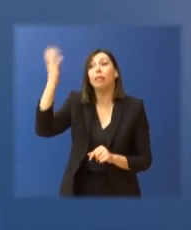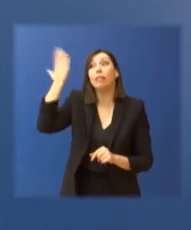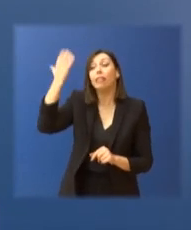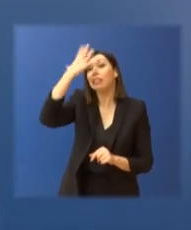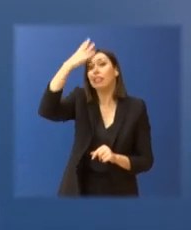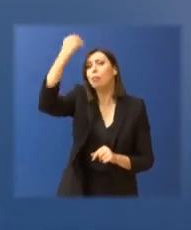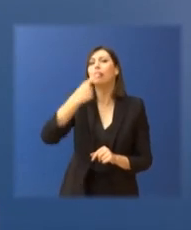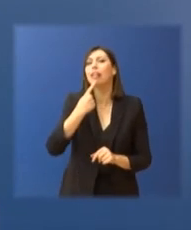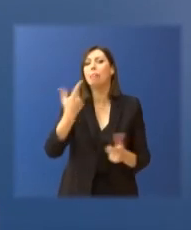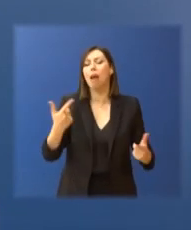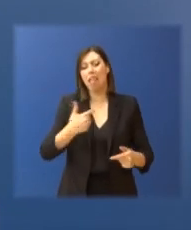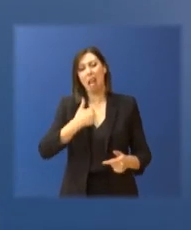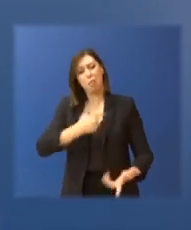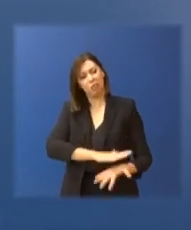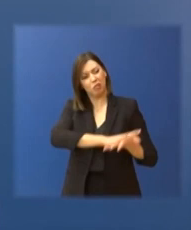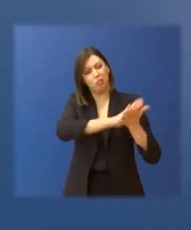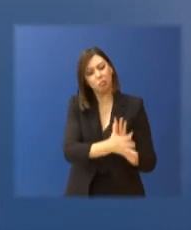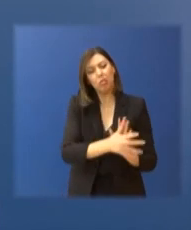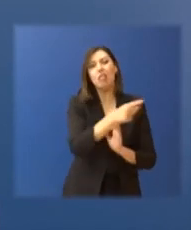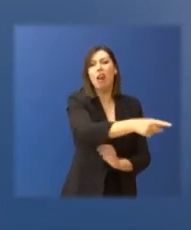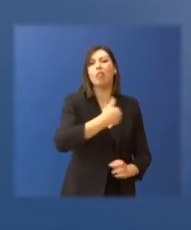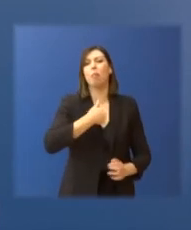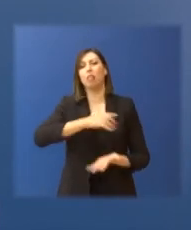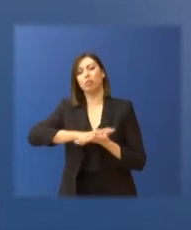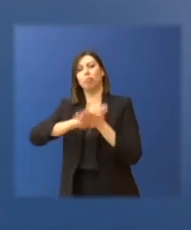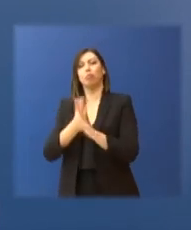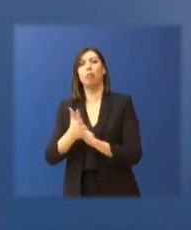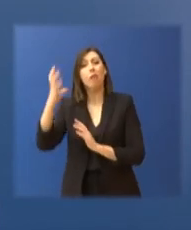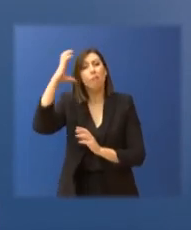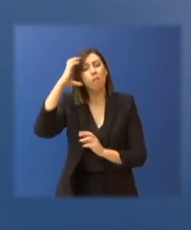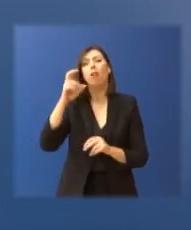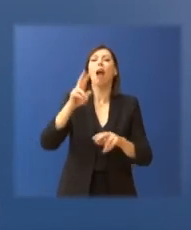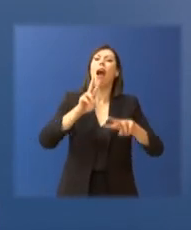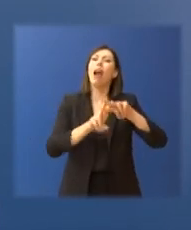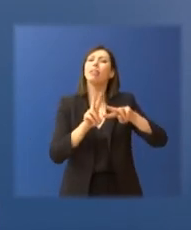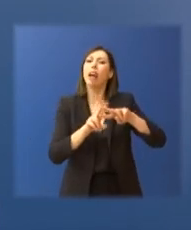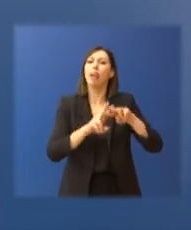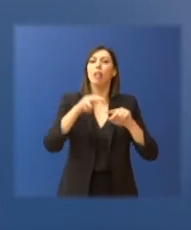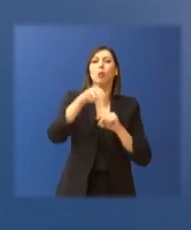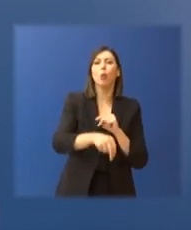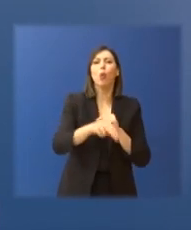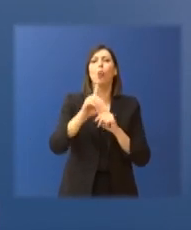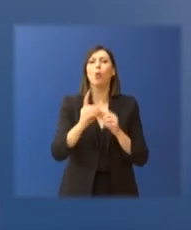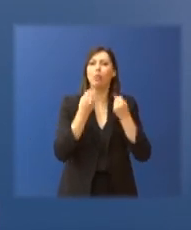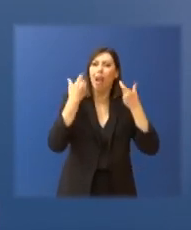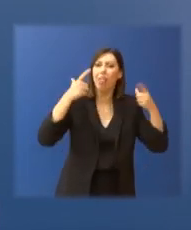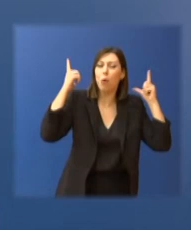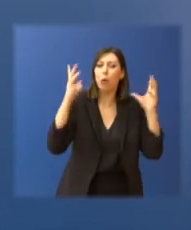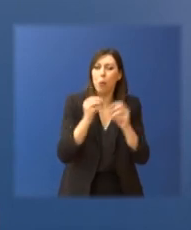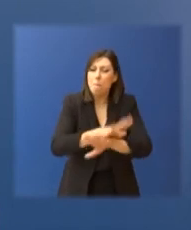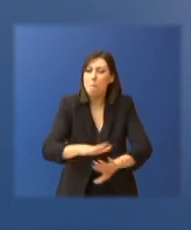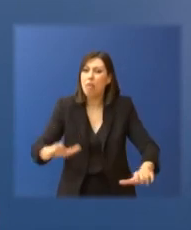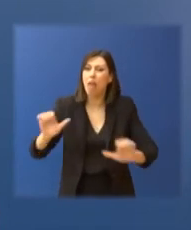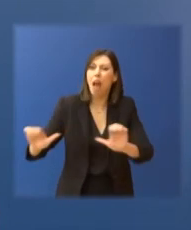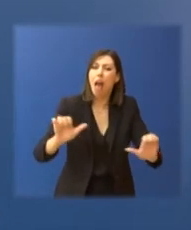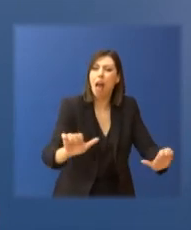οι γερμανοτσολιάδες, το hashtag «νουδούπεδεραστές», οι ατάκες για το καλό και για το άγριο, η εξίσωση της